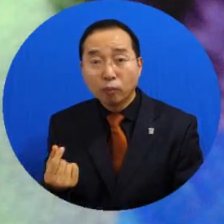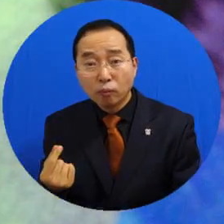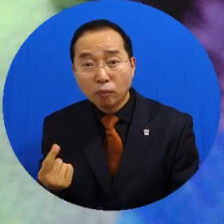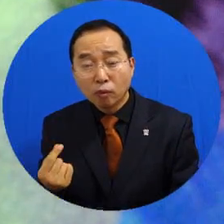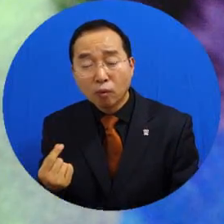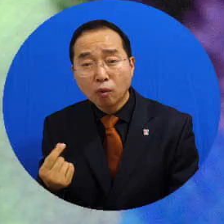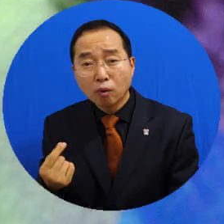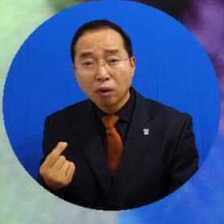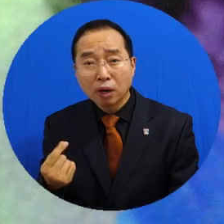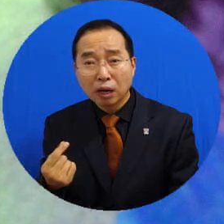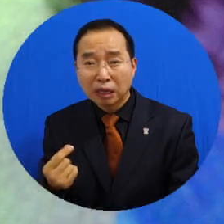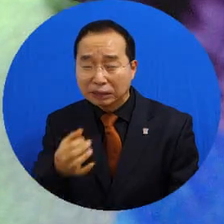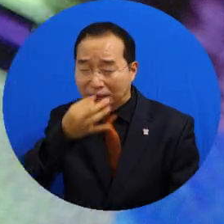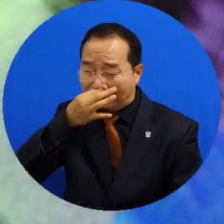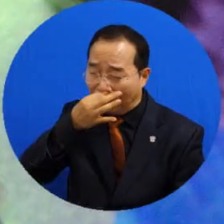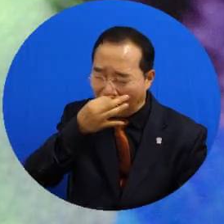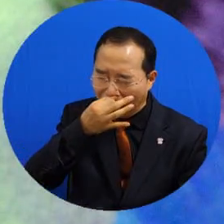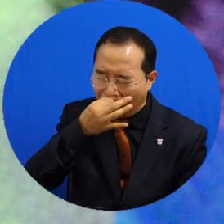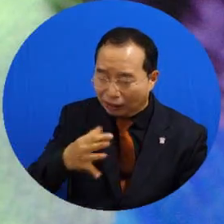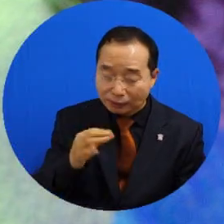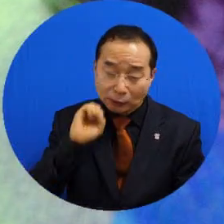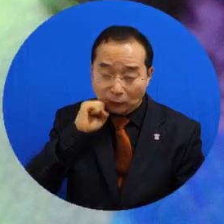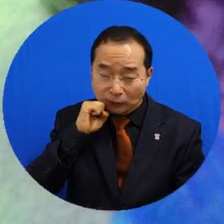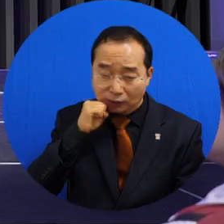밑바닥을 찍었던 순간은 언제였나요?